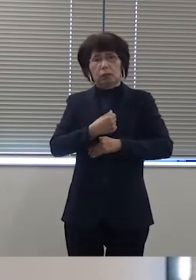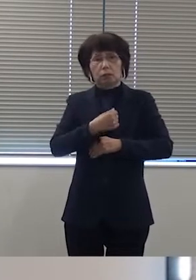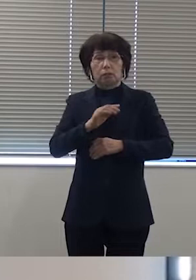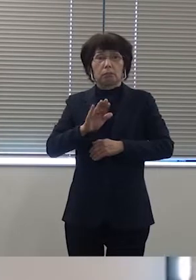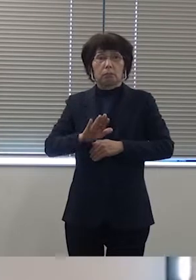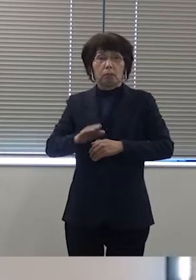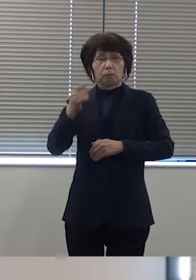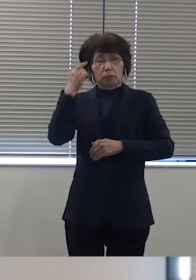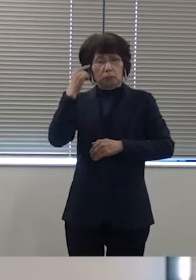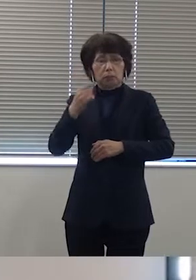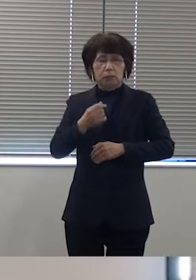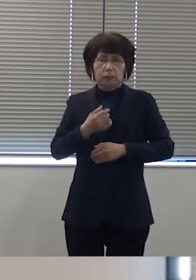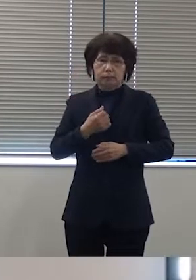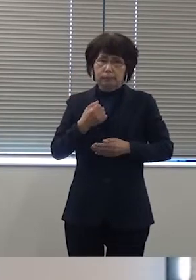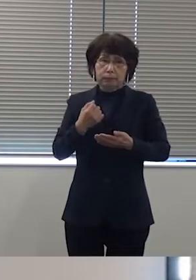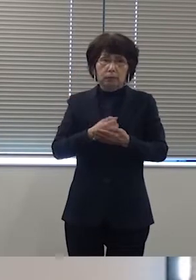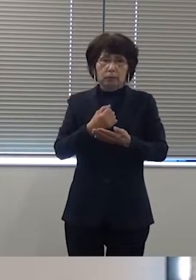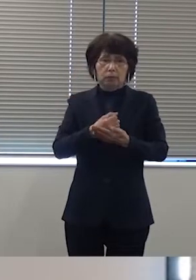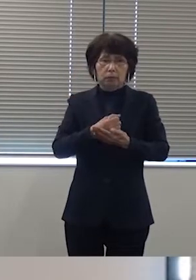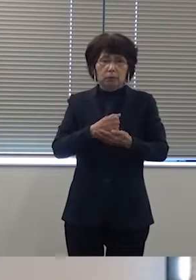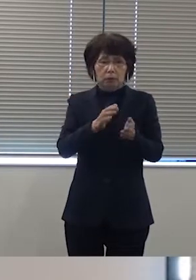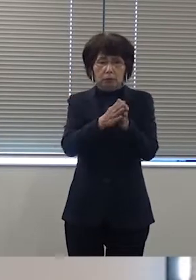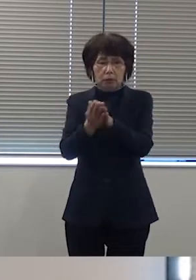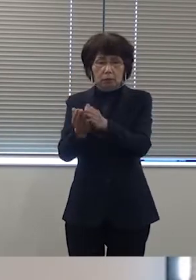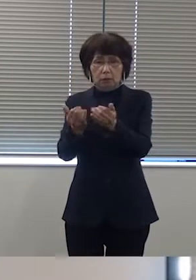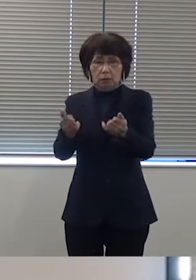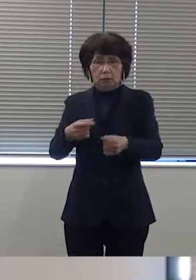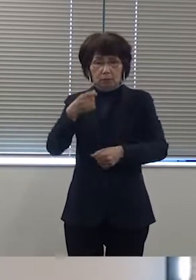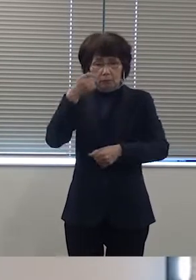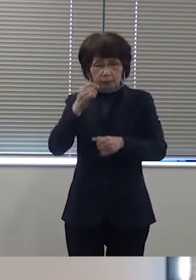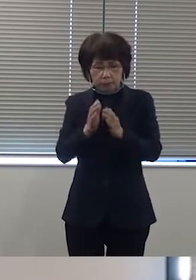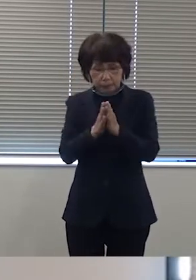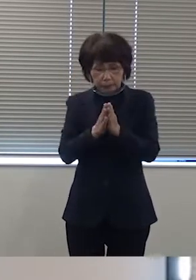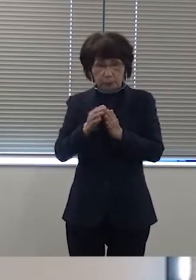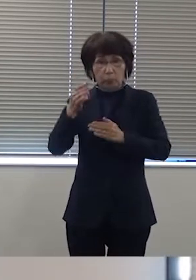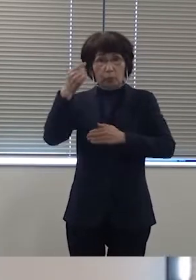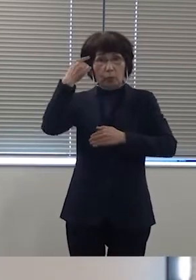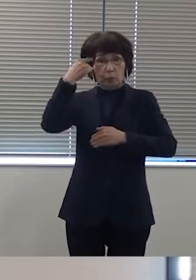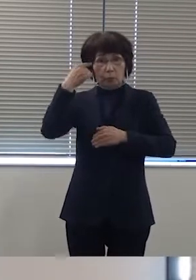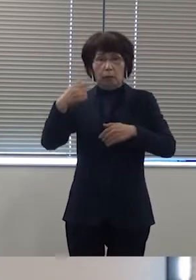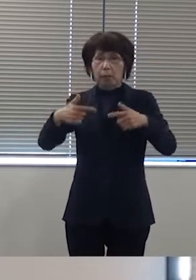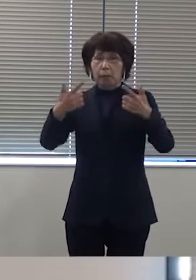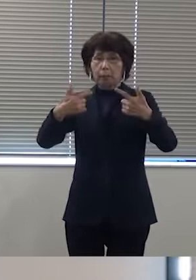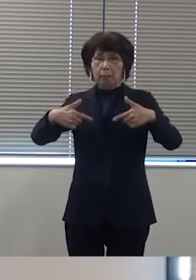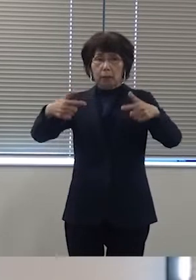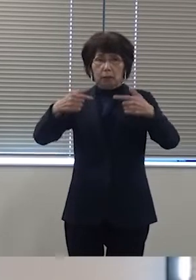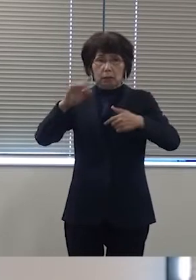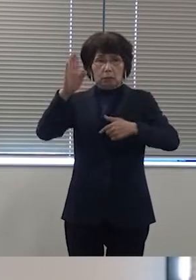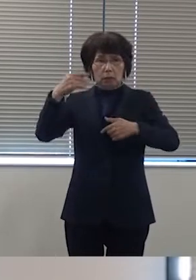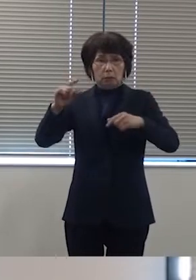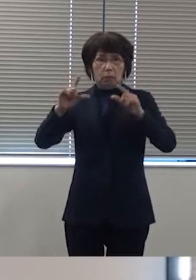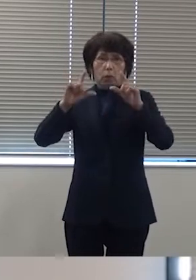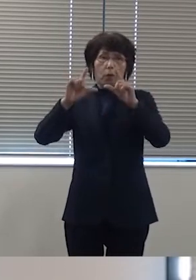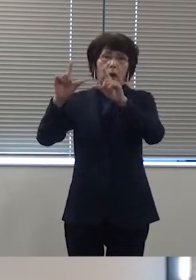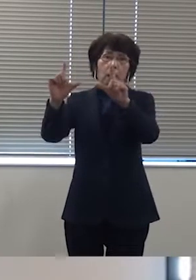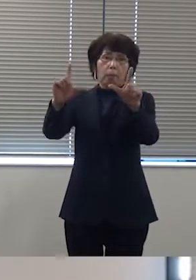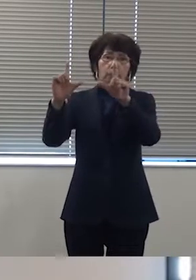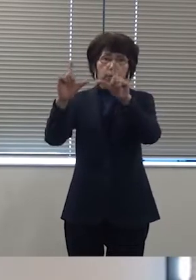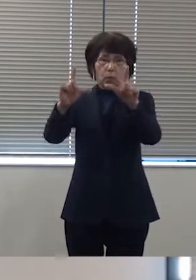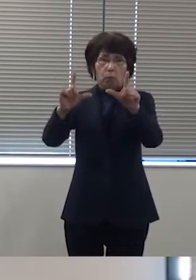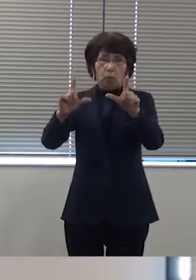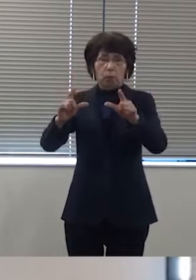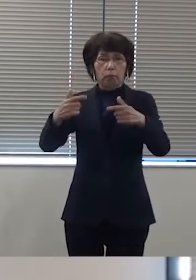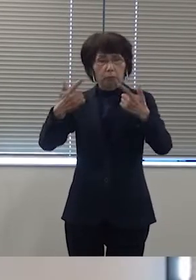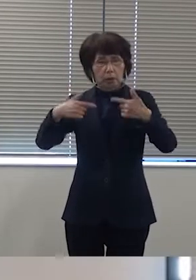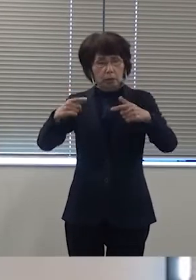ながら出ておりますので、ご冥福をお祈りしたいと思っております。毎日県の発表でございますけれども、毎日、1名ない